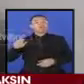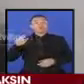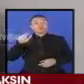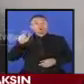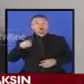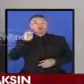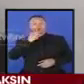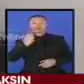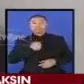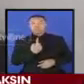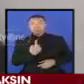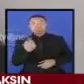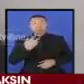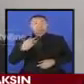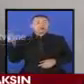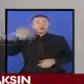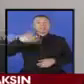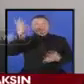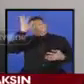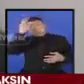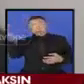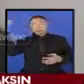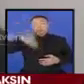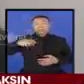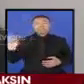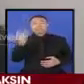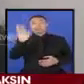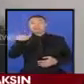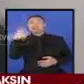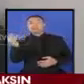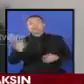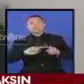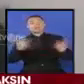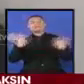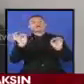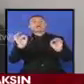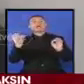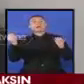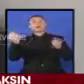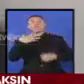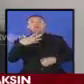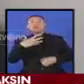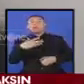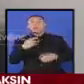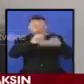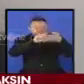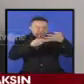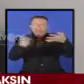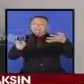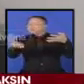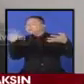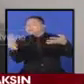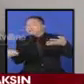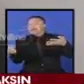dan saya sendiri yang baru tiba dari Bali, tiba-tiba meninggal, tapi nggak ada tuh yang menjelaskan secara detail dari